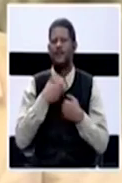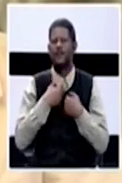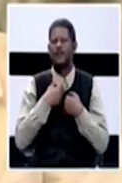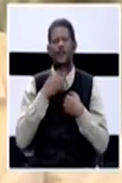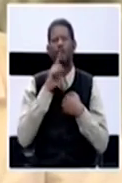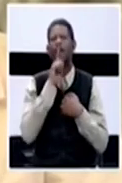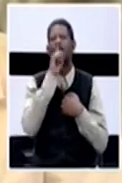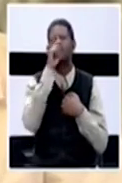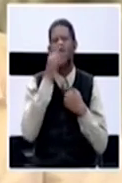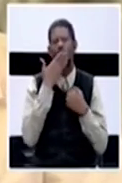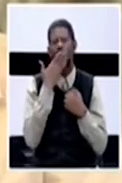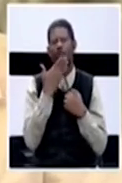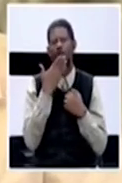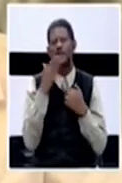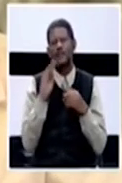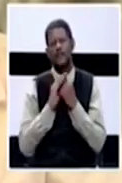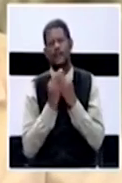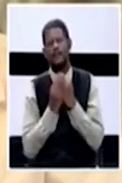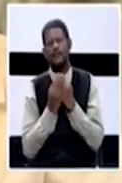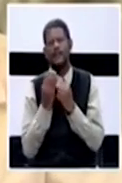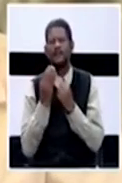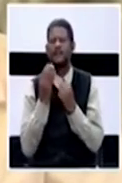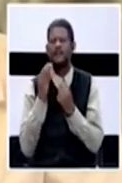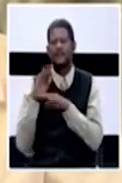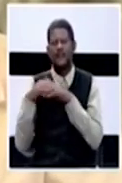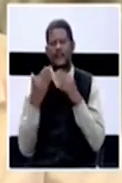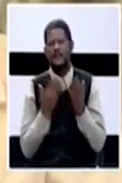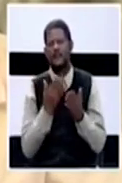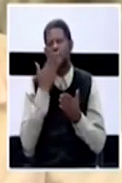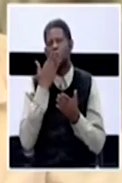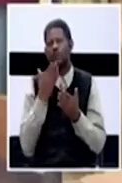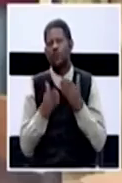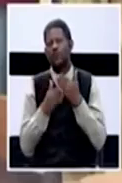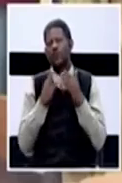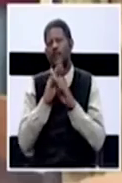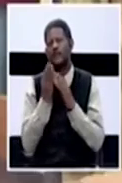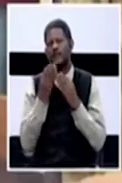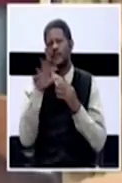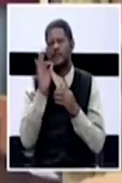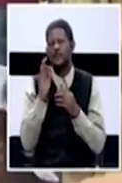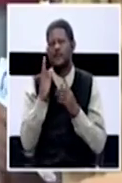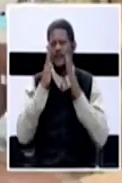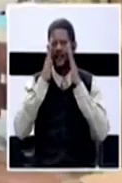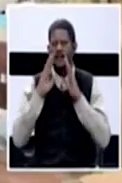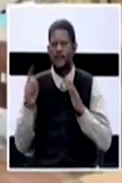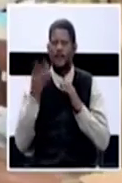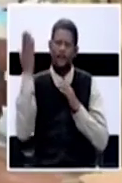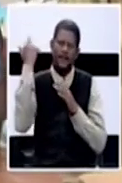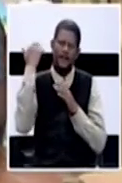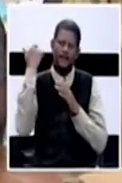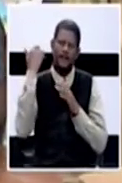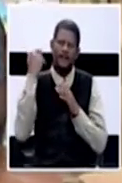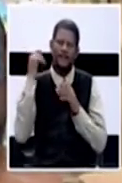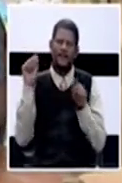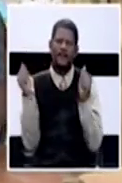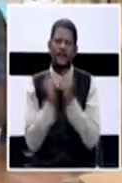ሲ ብፅቡቅ ተሓብሒብና ተኣሊና ብፅቡቅ ደረጃኻ ንርከብ ተዋፅአልና ሰላም ኮይኑ ከም ቀደምና ከም